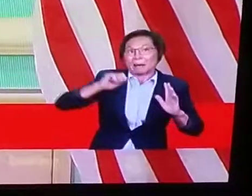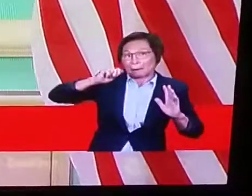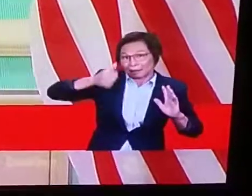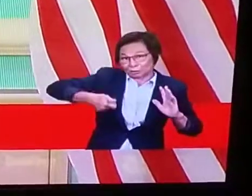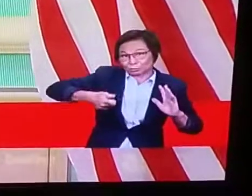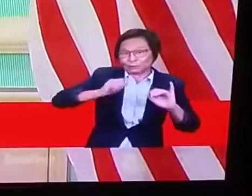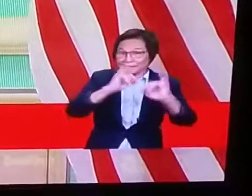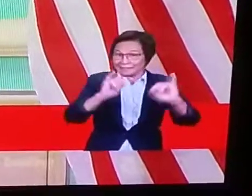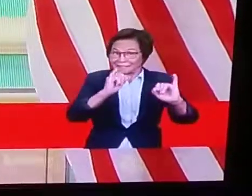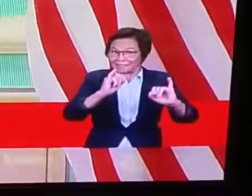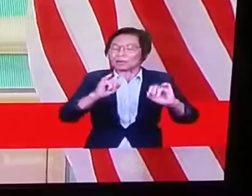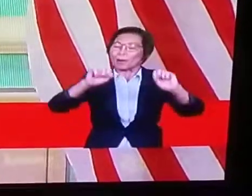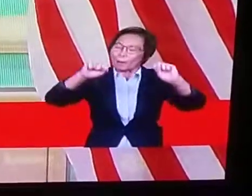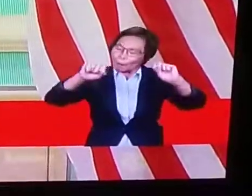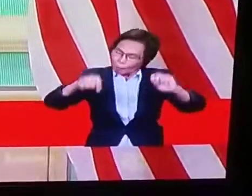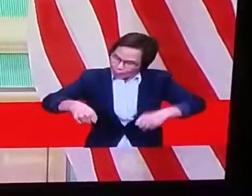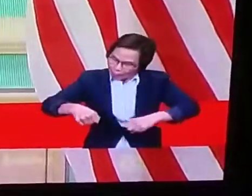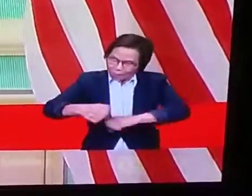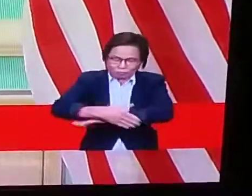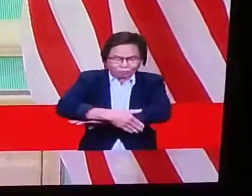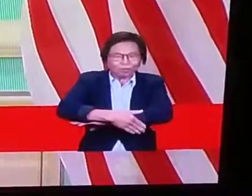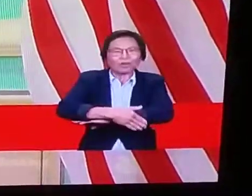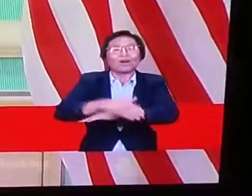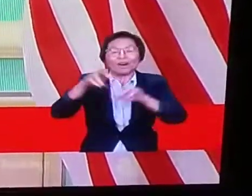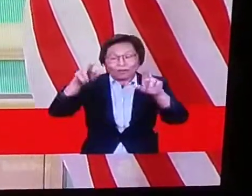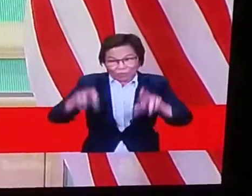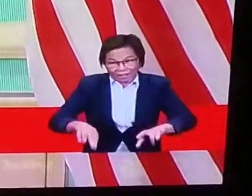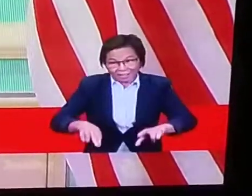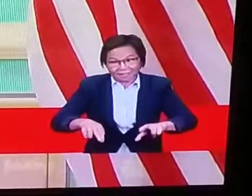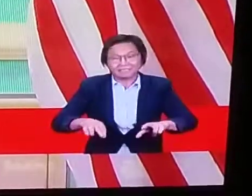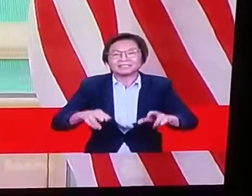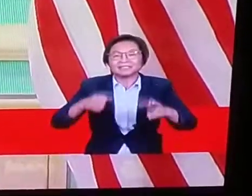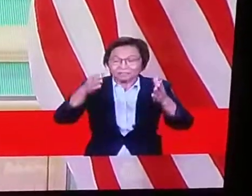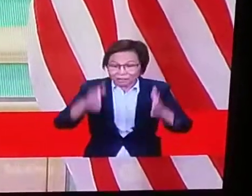besok bolehlah rakyat, warga Malaysia